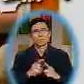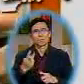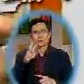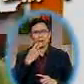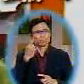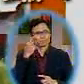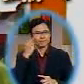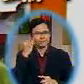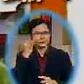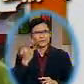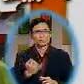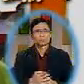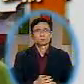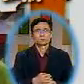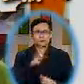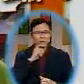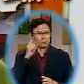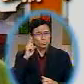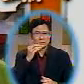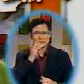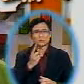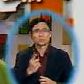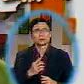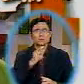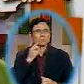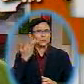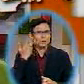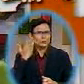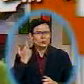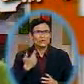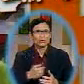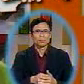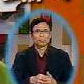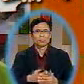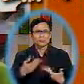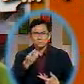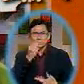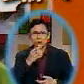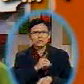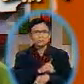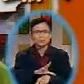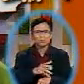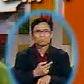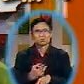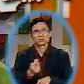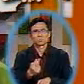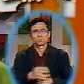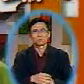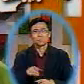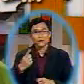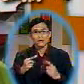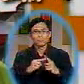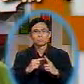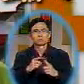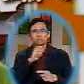喊，一日一餐。我係聽唔講乜，值5分鐘至10分鐘左右，其他人